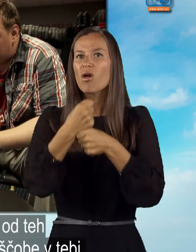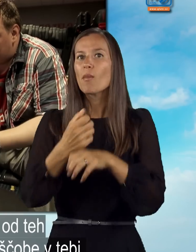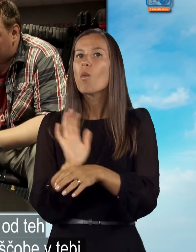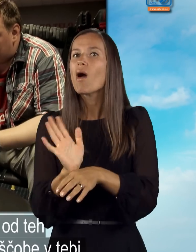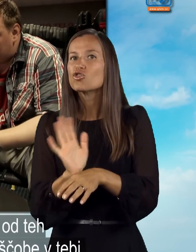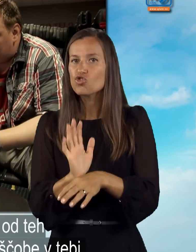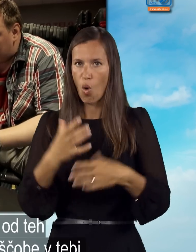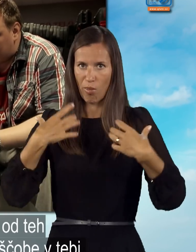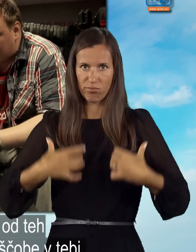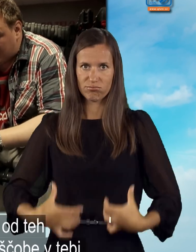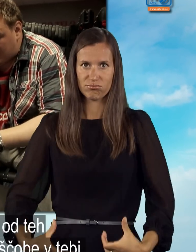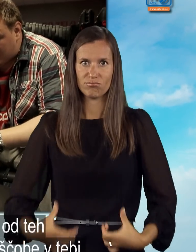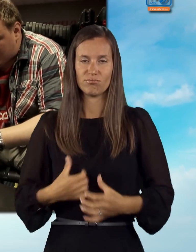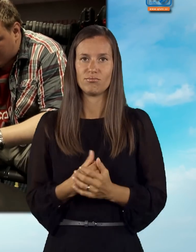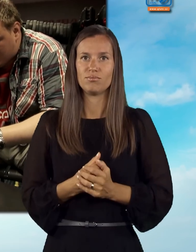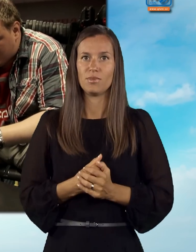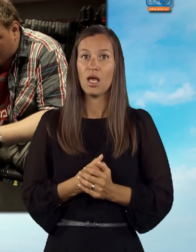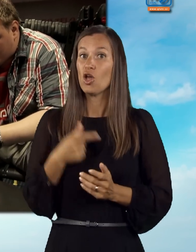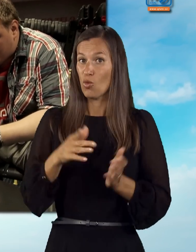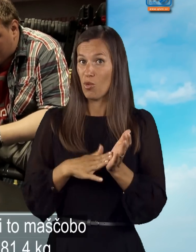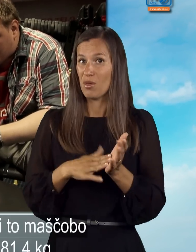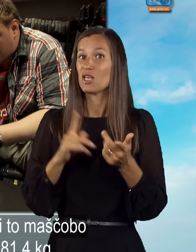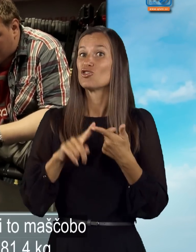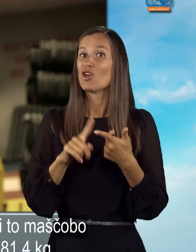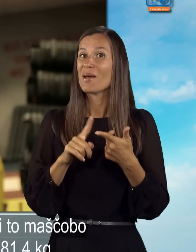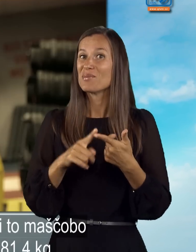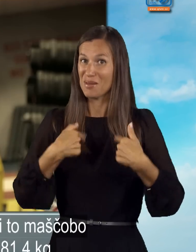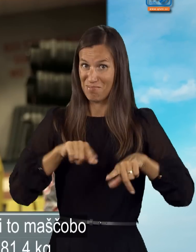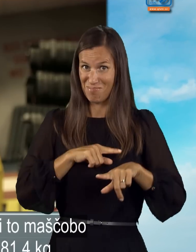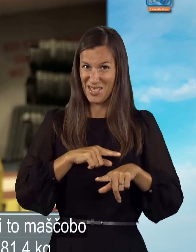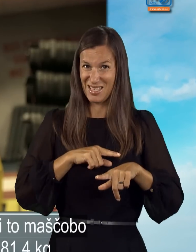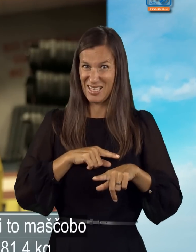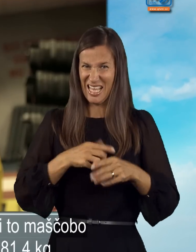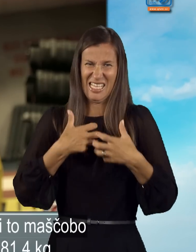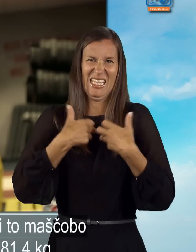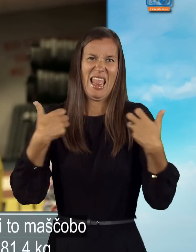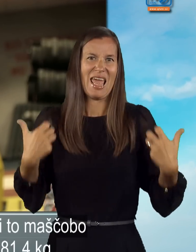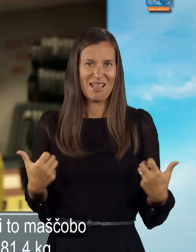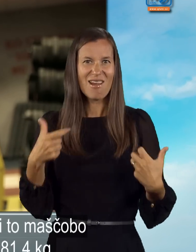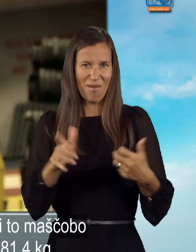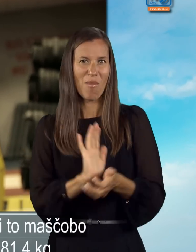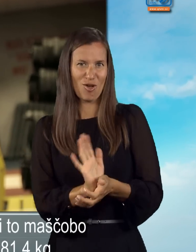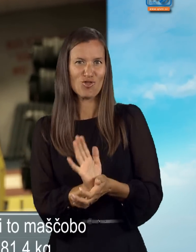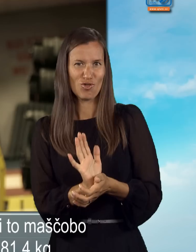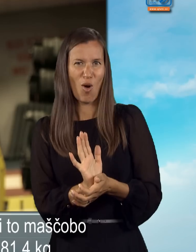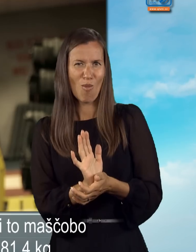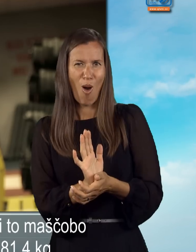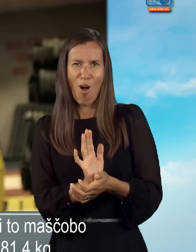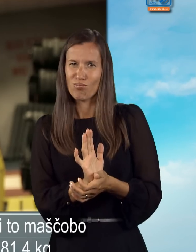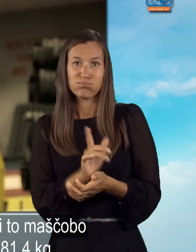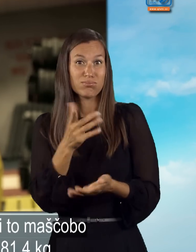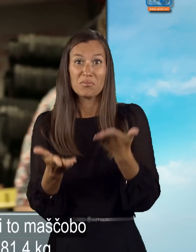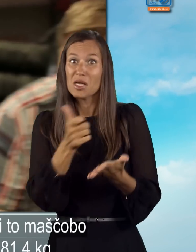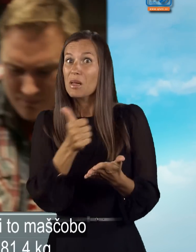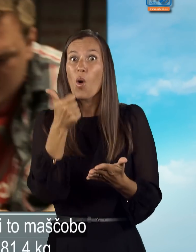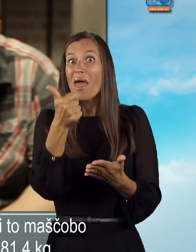39 kg maščobe na tebi. Ne? Se pravi, če bi mi od tebe, ne vem, slekali to maščobo v nulo, ne,